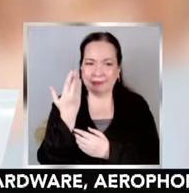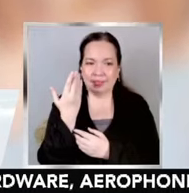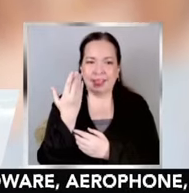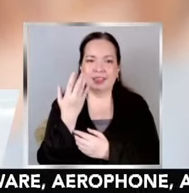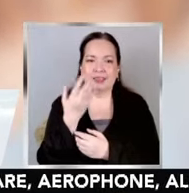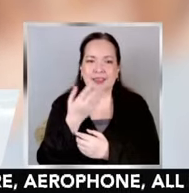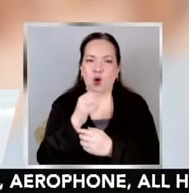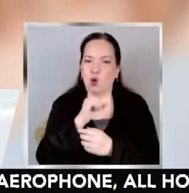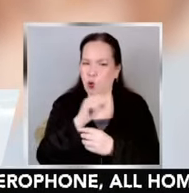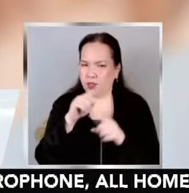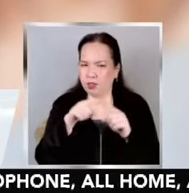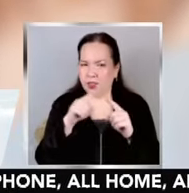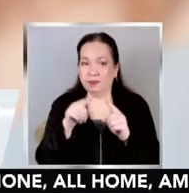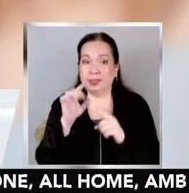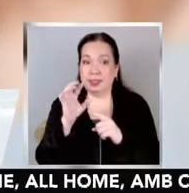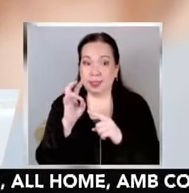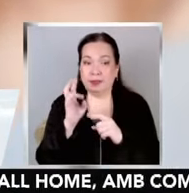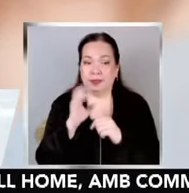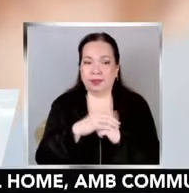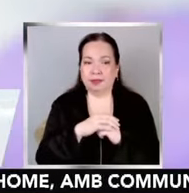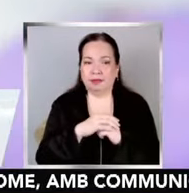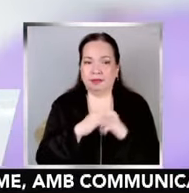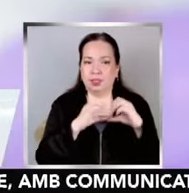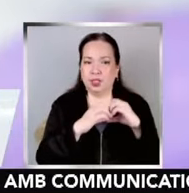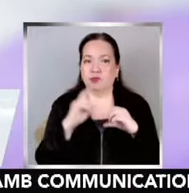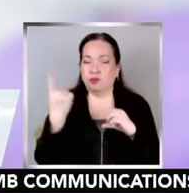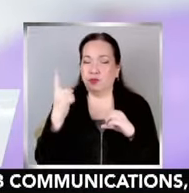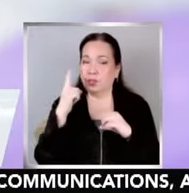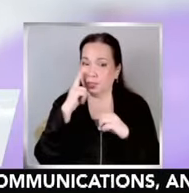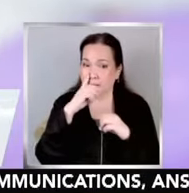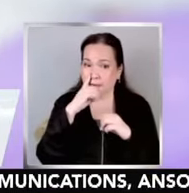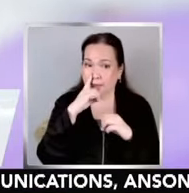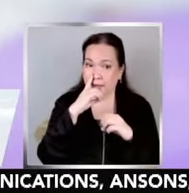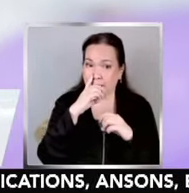hearts, First Yaya o The First Nanny,